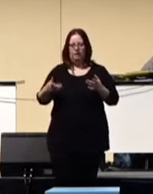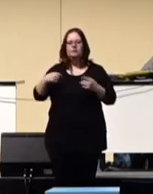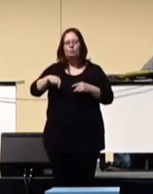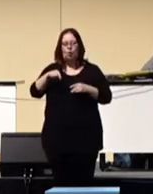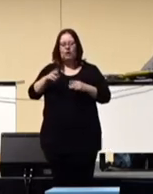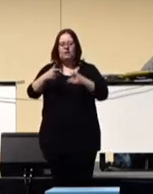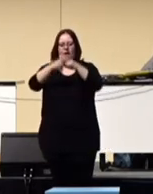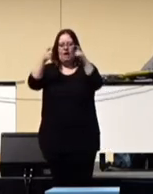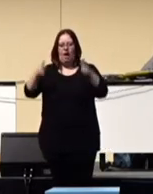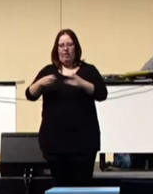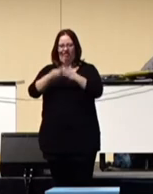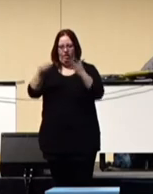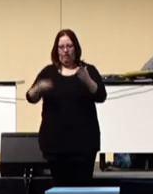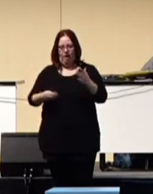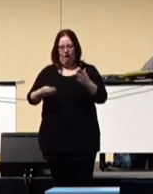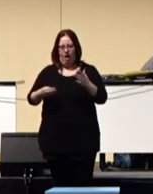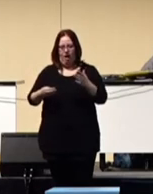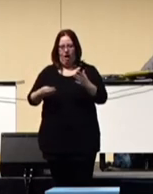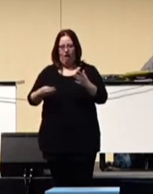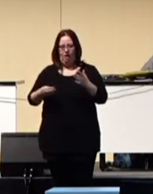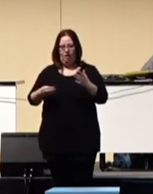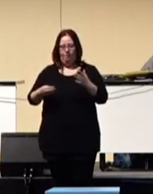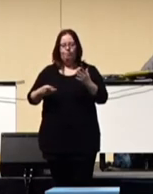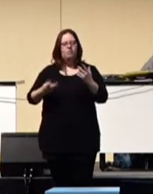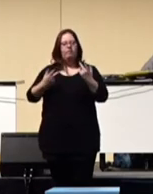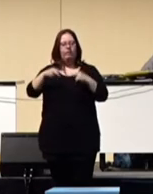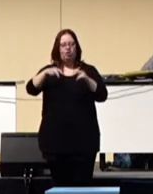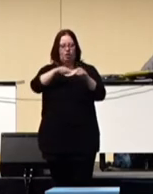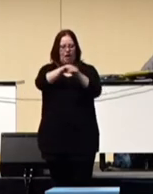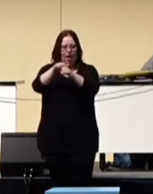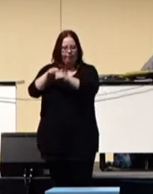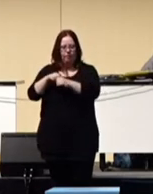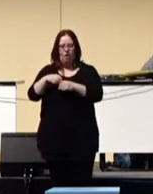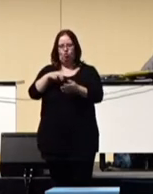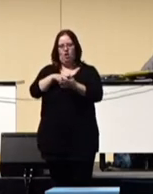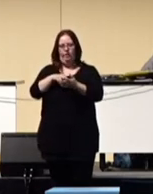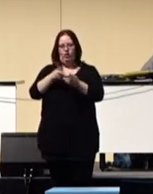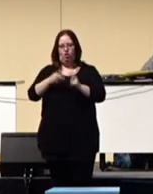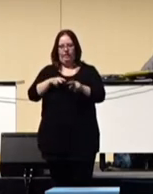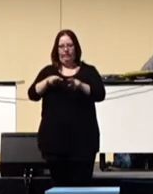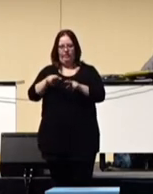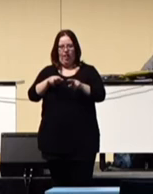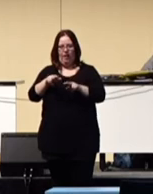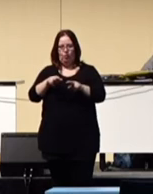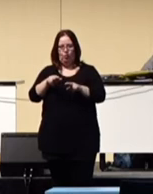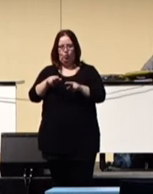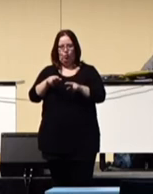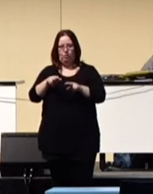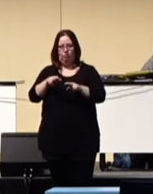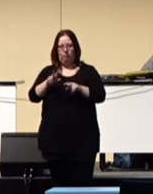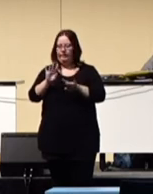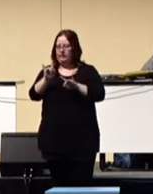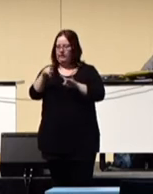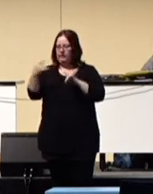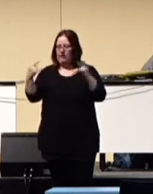dieses Rahmenvertrages haben die verschiedenen Ämter und Stellen der Stadtverwaltung jeweils selbst